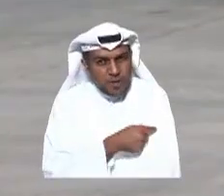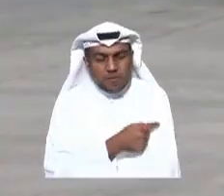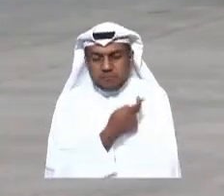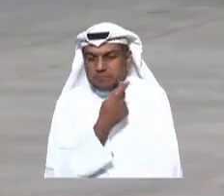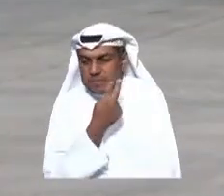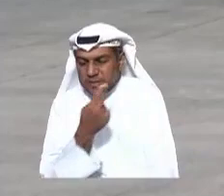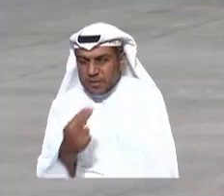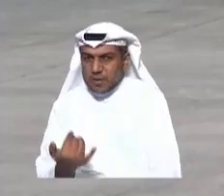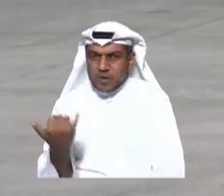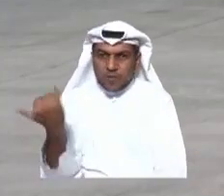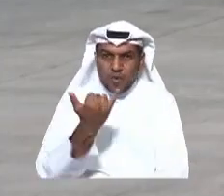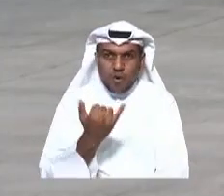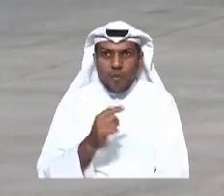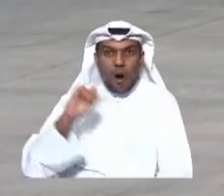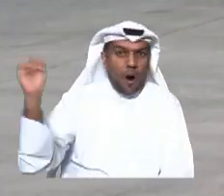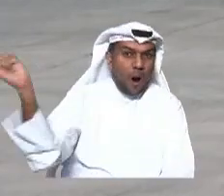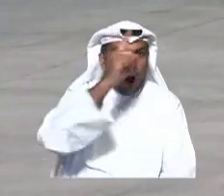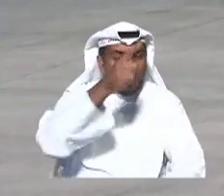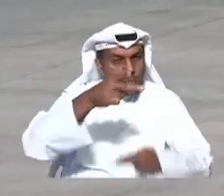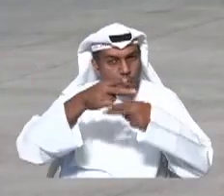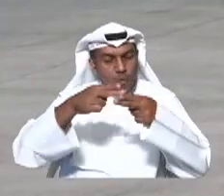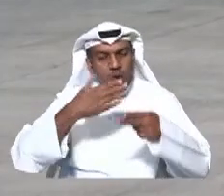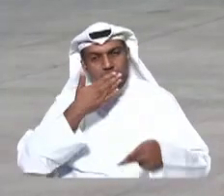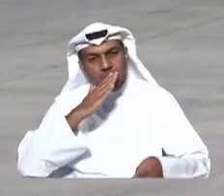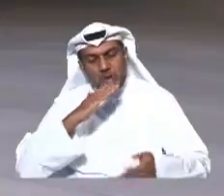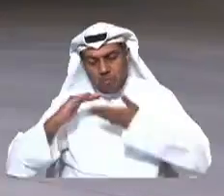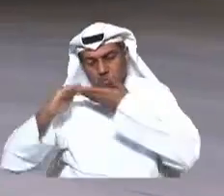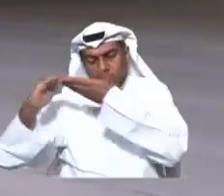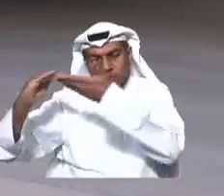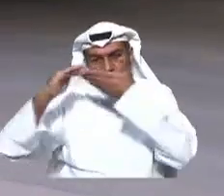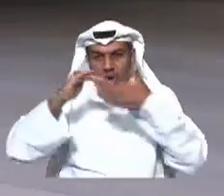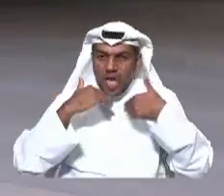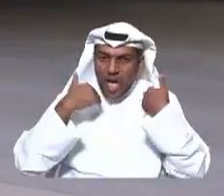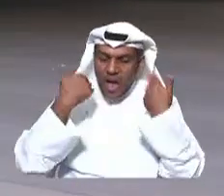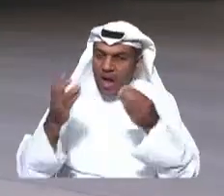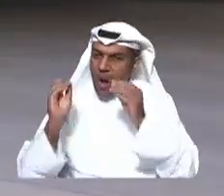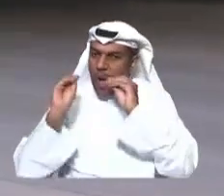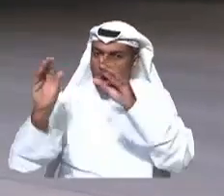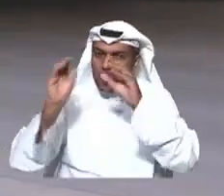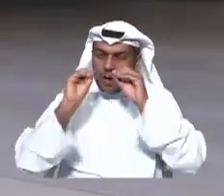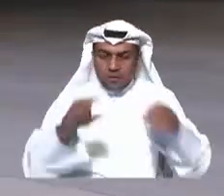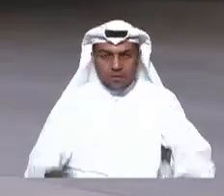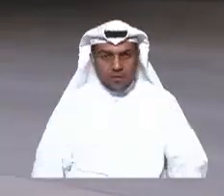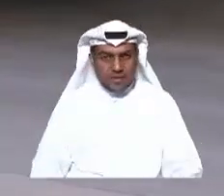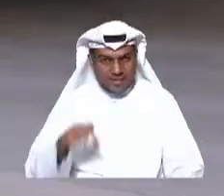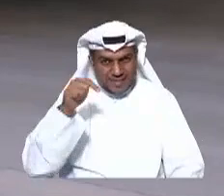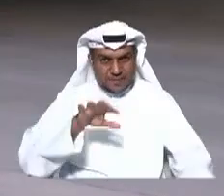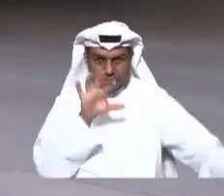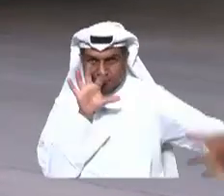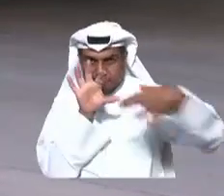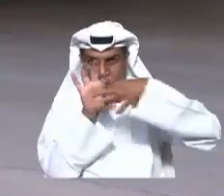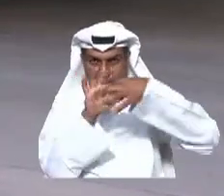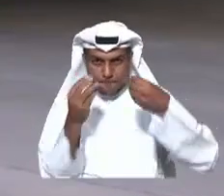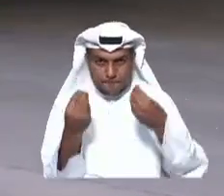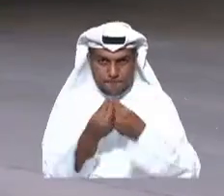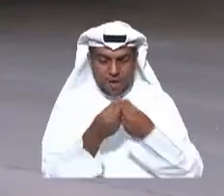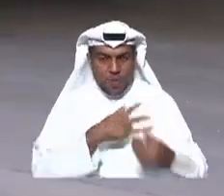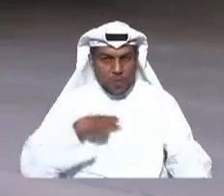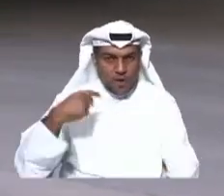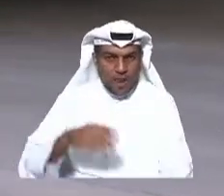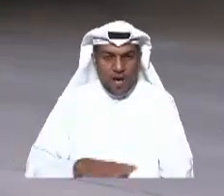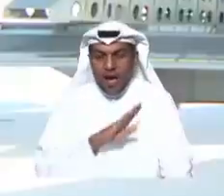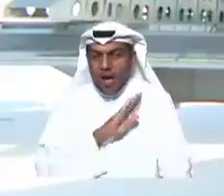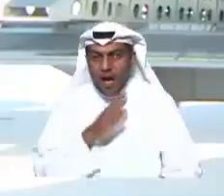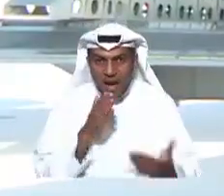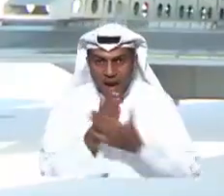إغاثة منكوبي الكوارث والفيضانات في العالم، حيث تم التنسيق بين وزارتي الخارجية والدفاع مع